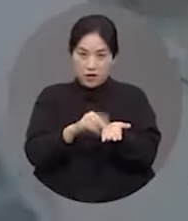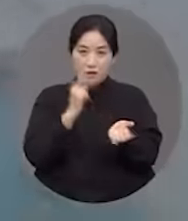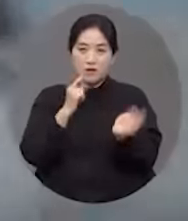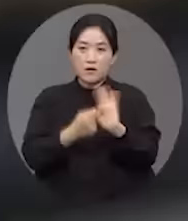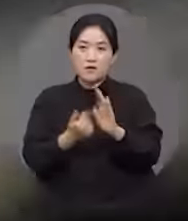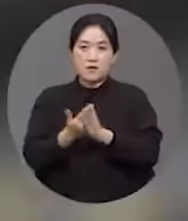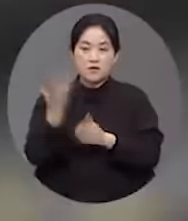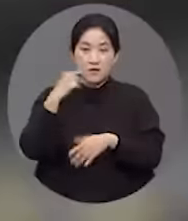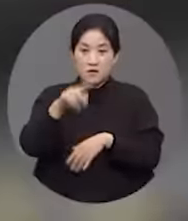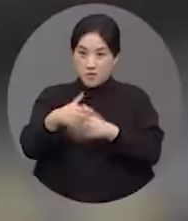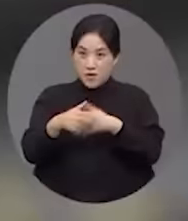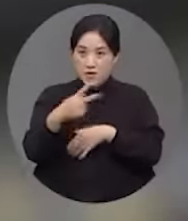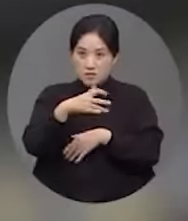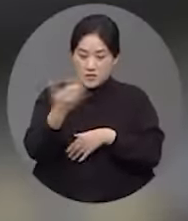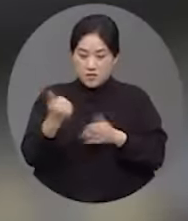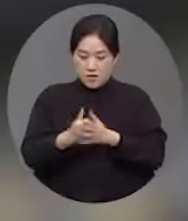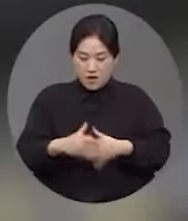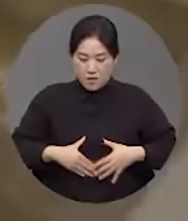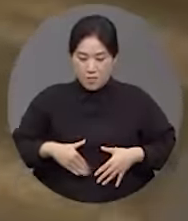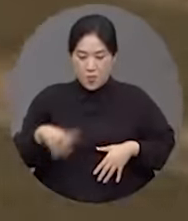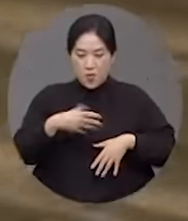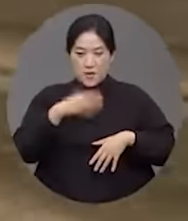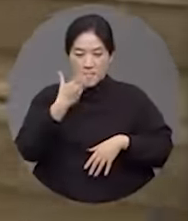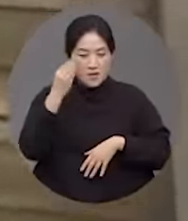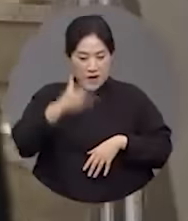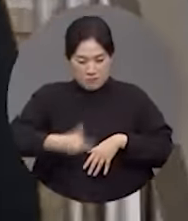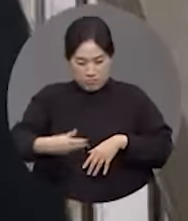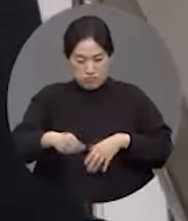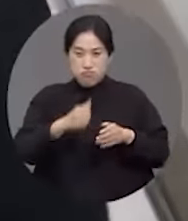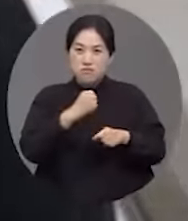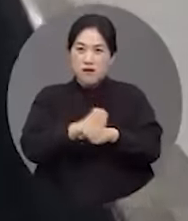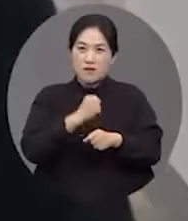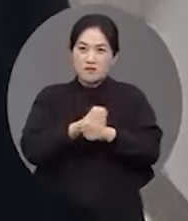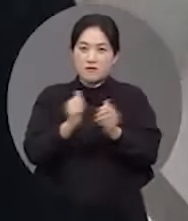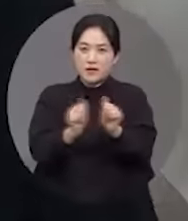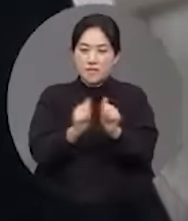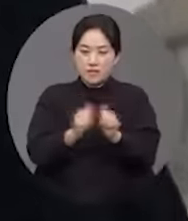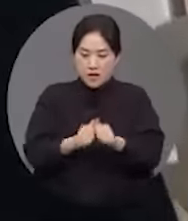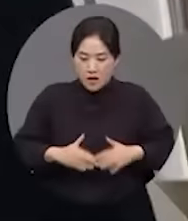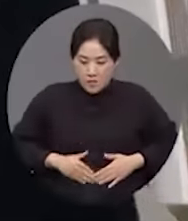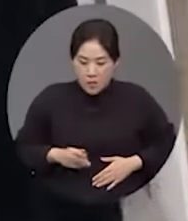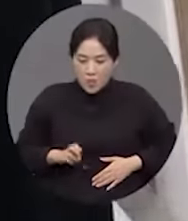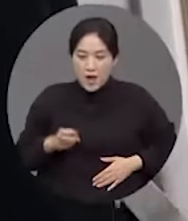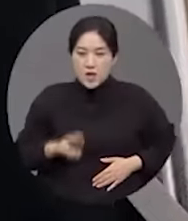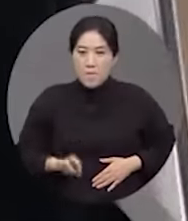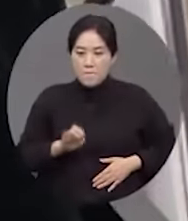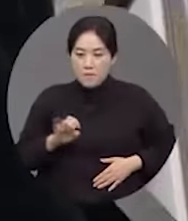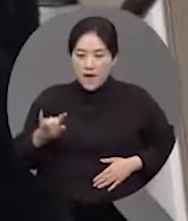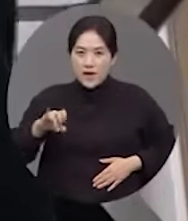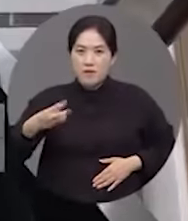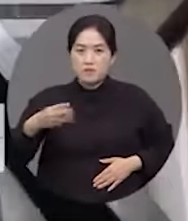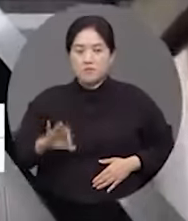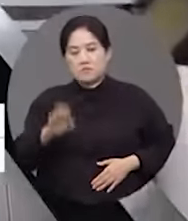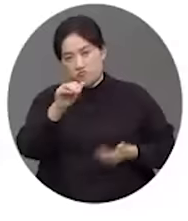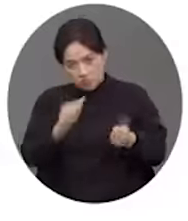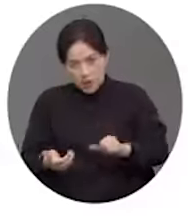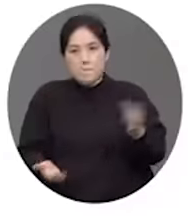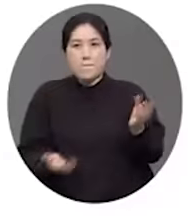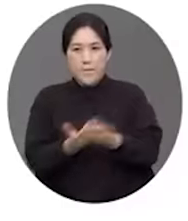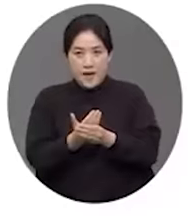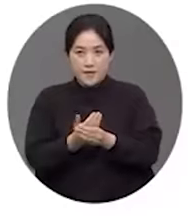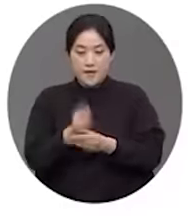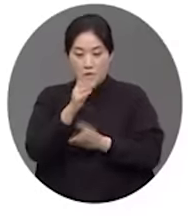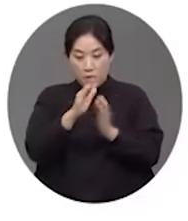병원에서는 2019년 복부지방 흡입 수술을 받은 남성이 복막염과 폐혈증으로 숨진 사례도 있었는데 병원 측은